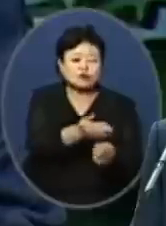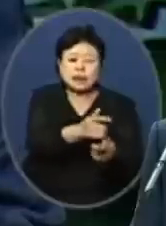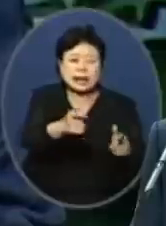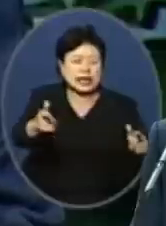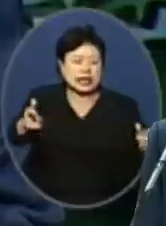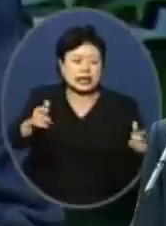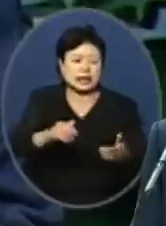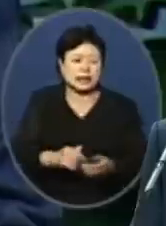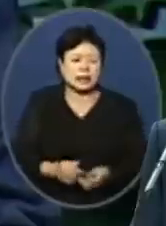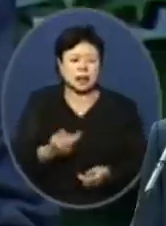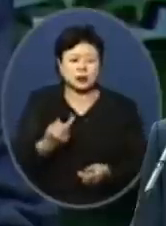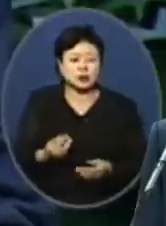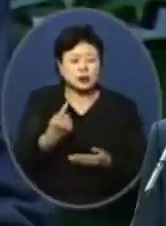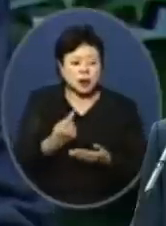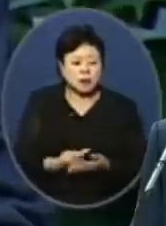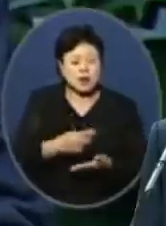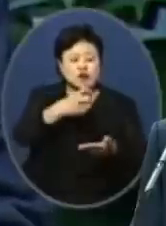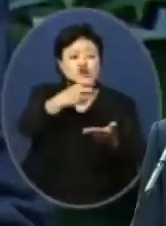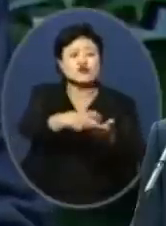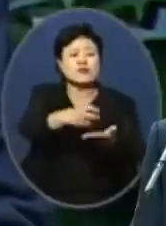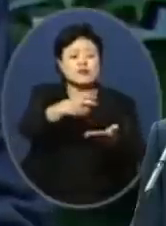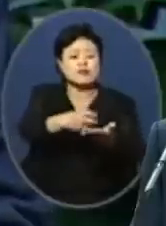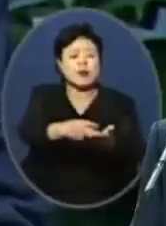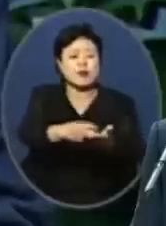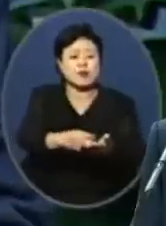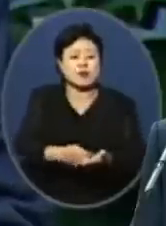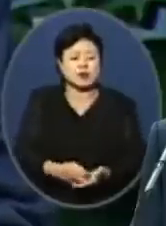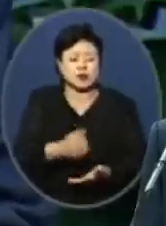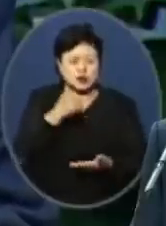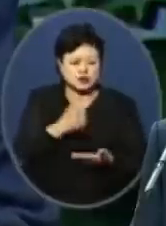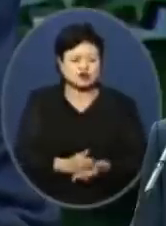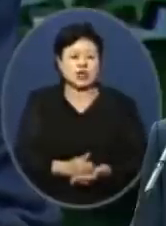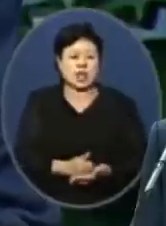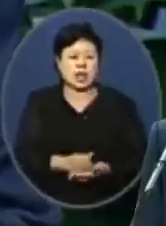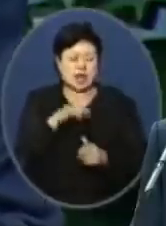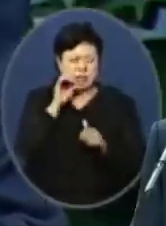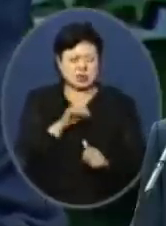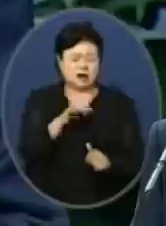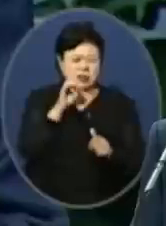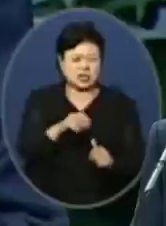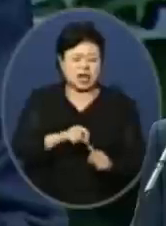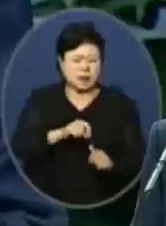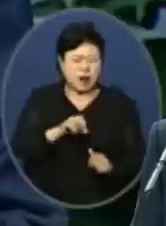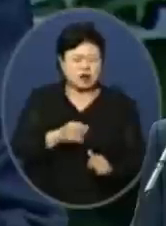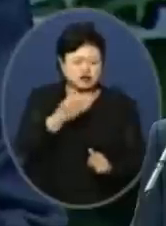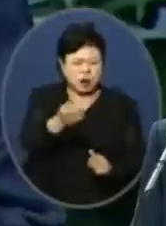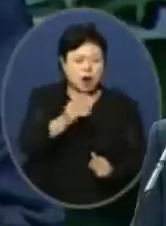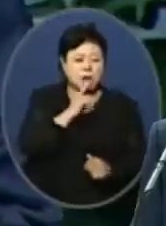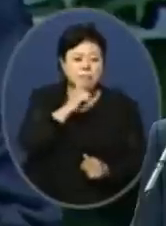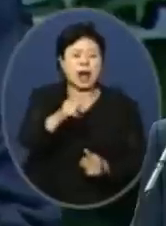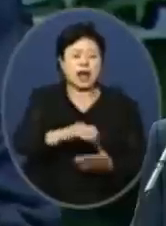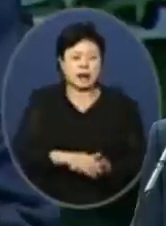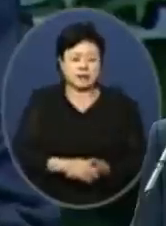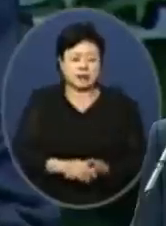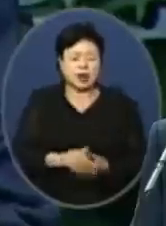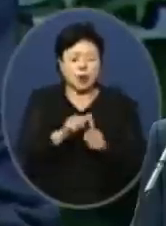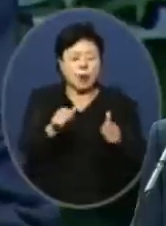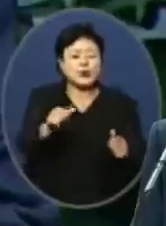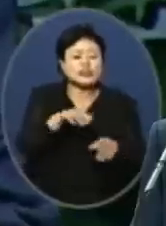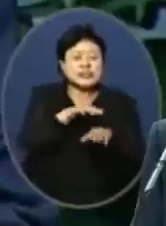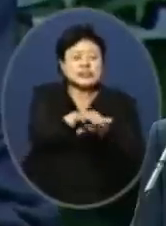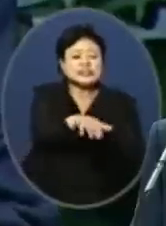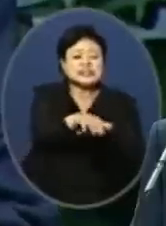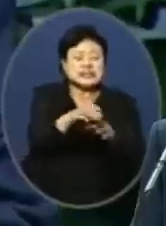생각하지 않습니다. 동생이 오면 율법으로 죄를 지은 놈이고 죄를 지은 놈은 벌을 받아야 된다. 아주 혼적인 사람인